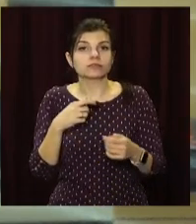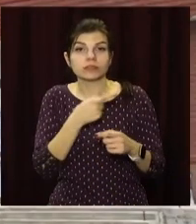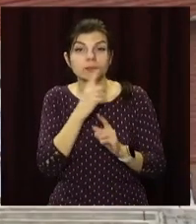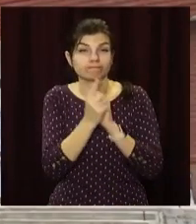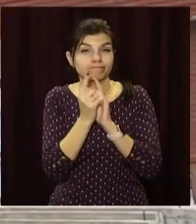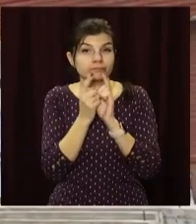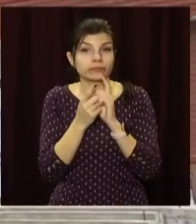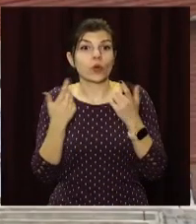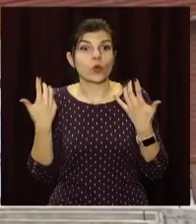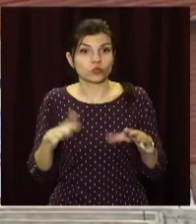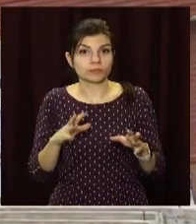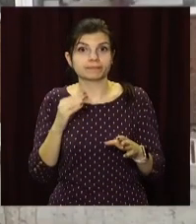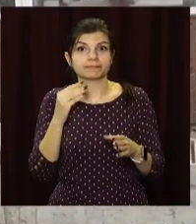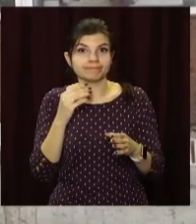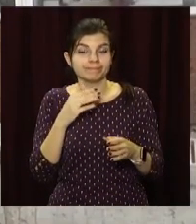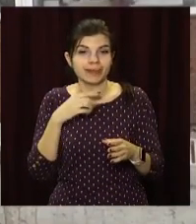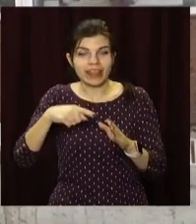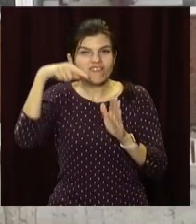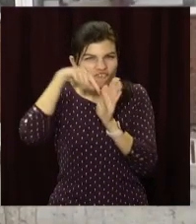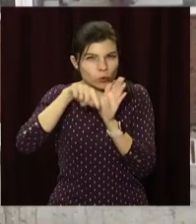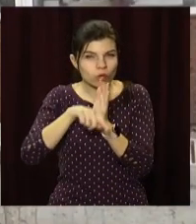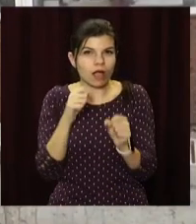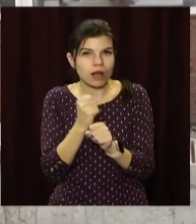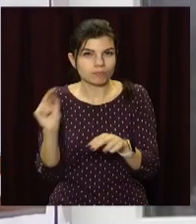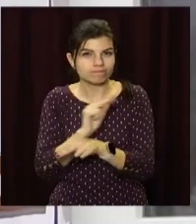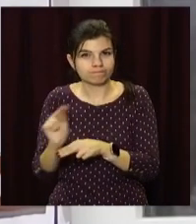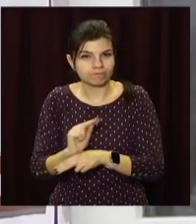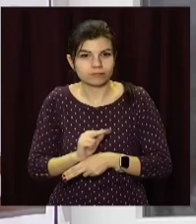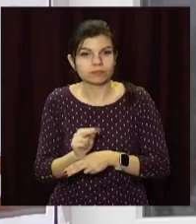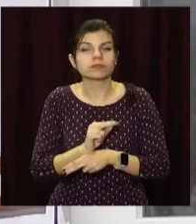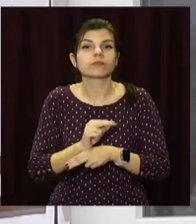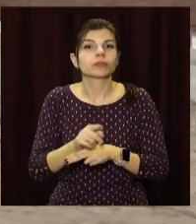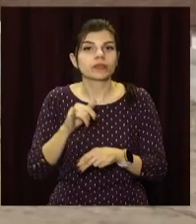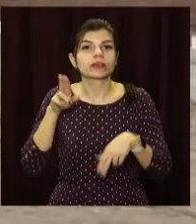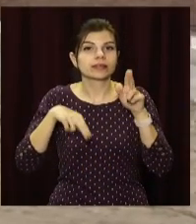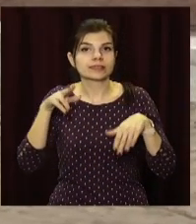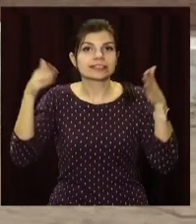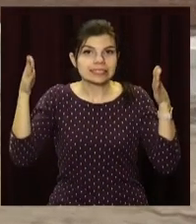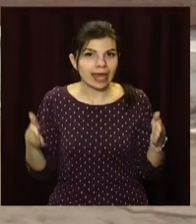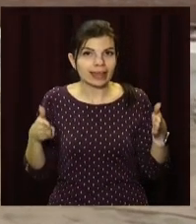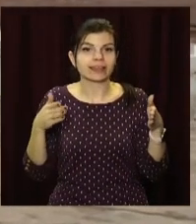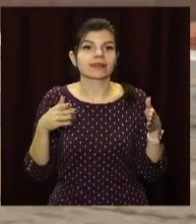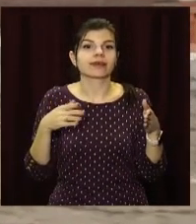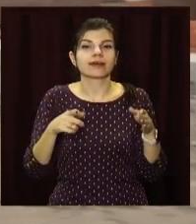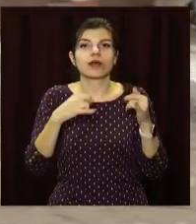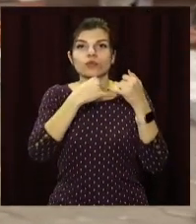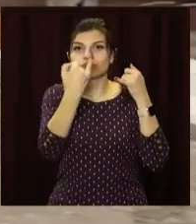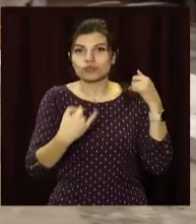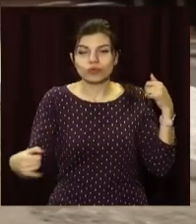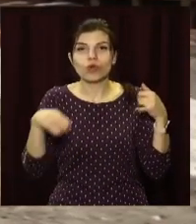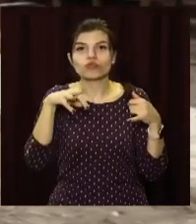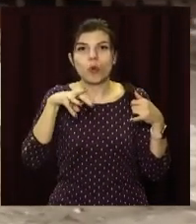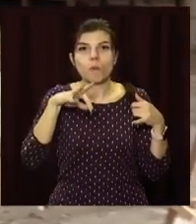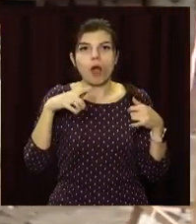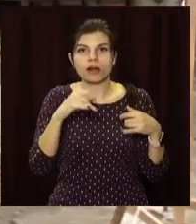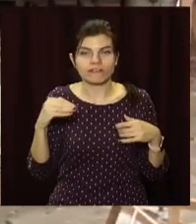там вже у розпалі, роботи йдуть всередині. Підрядники оздоблюють приміщення та фарбують стіни, підводять кабель під томограф.